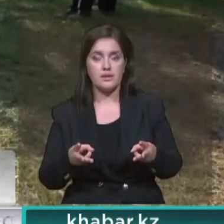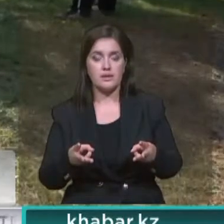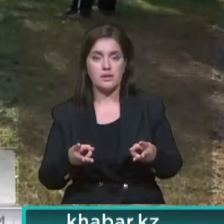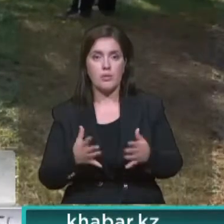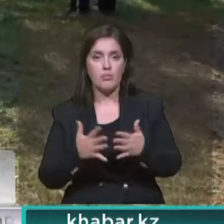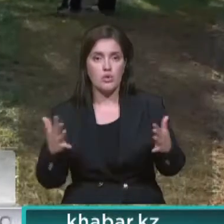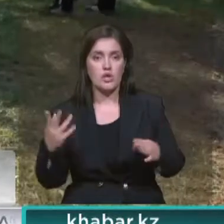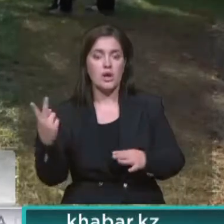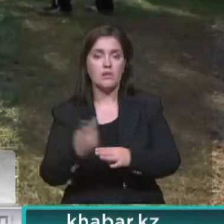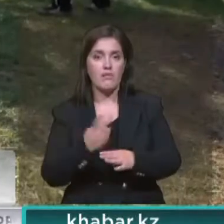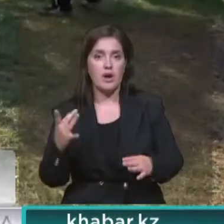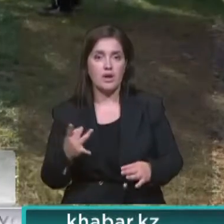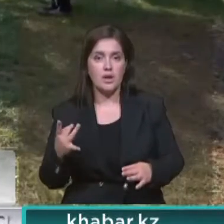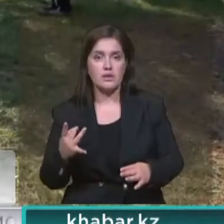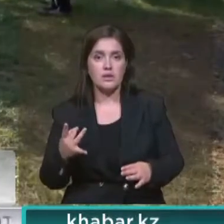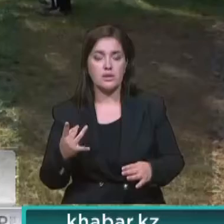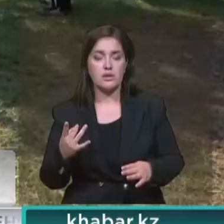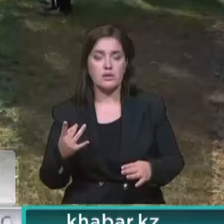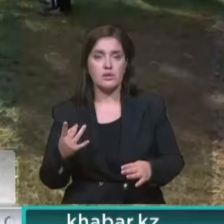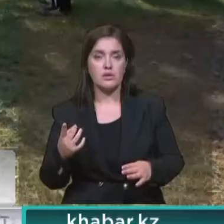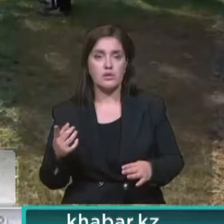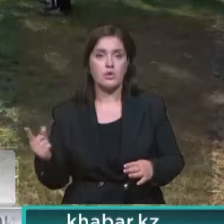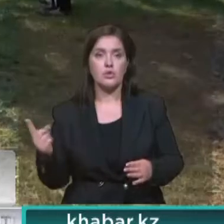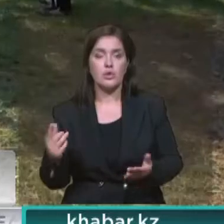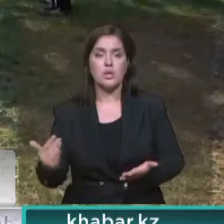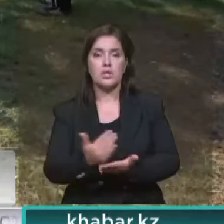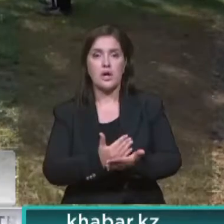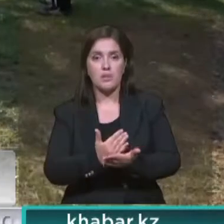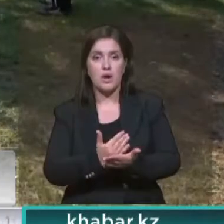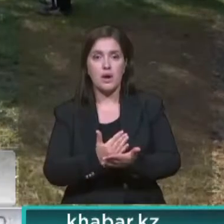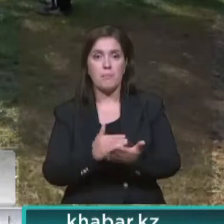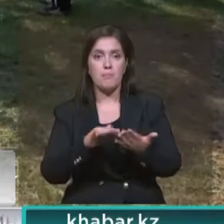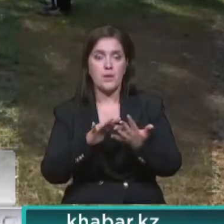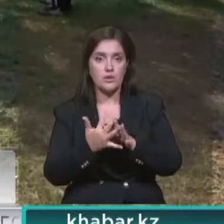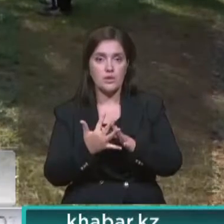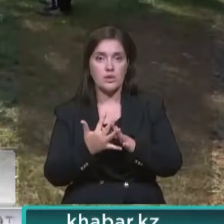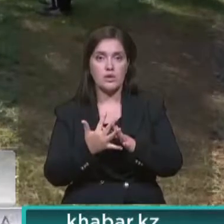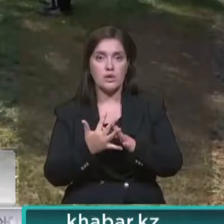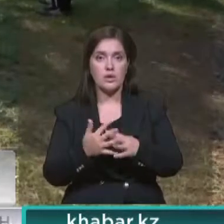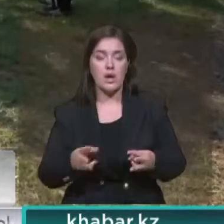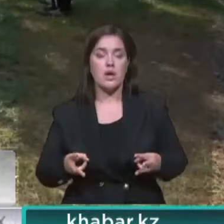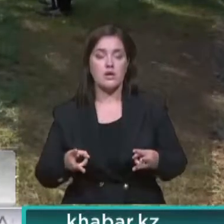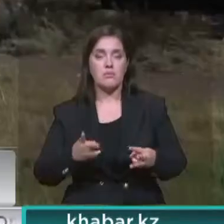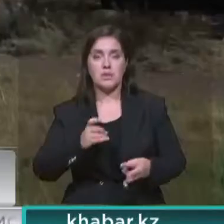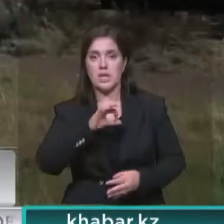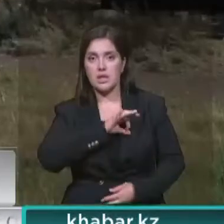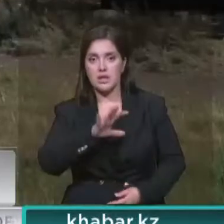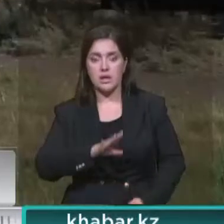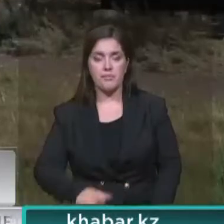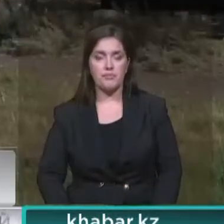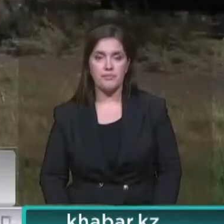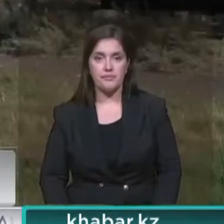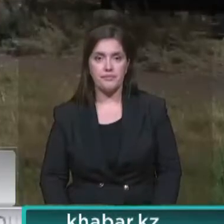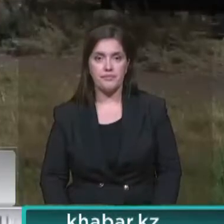больше в два раза того, что собирается с жителей. Данный поселок в отопительной части нерентабельный. С